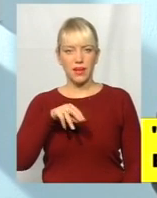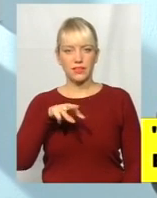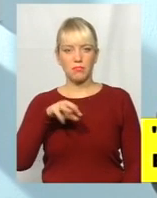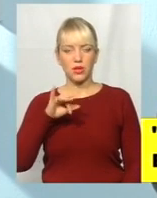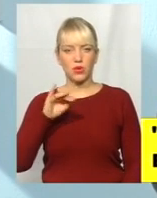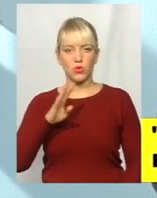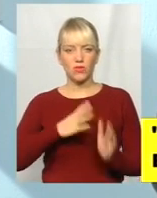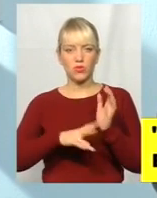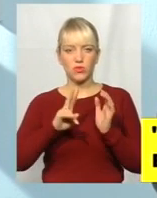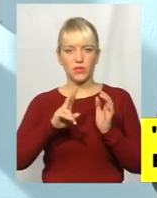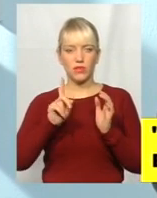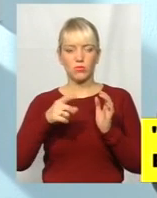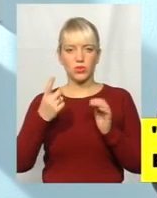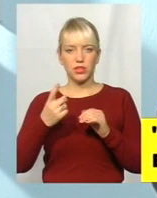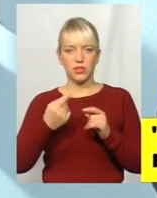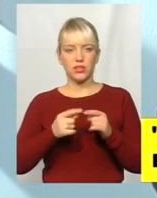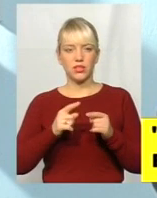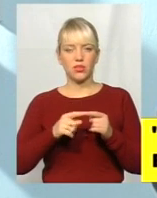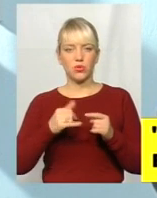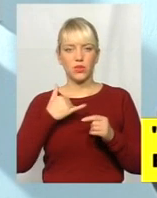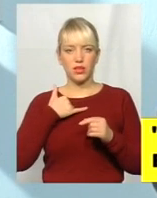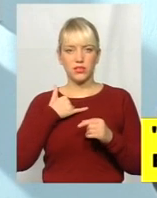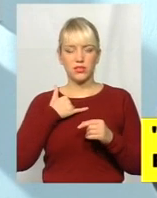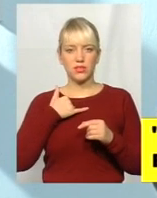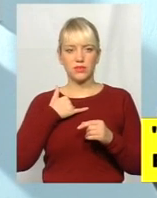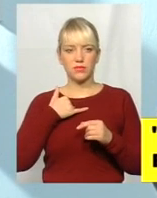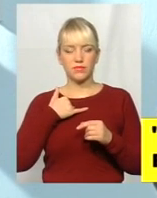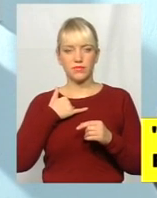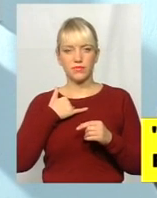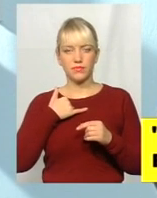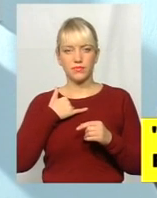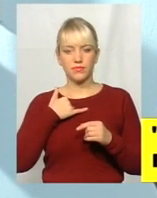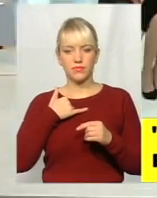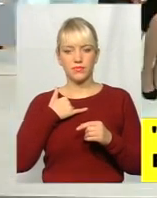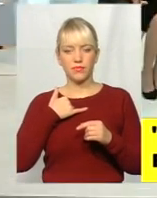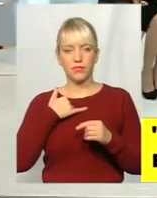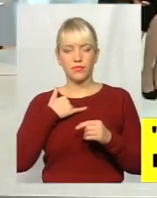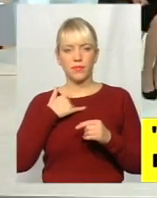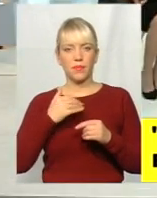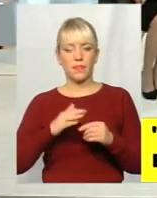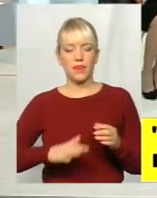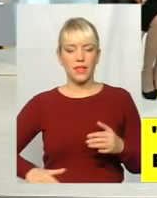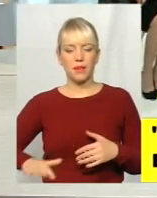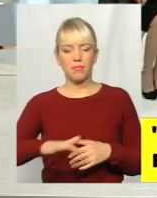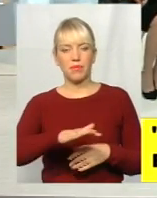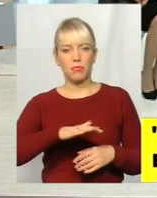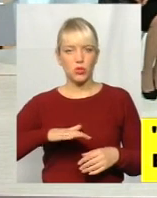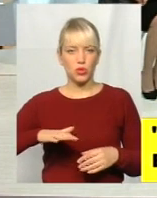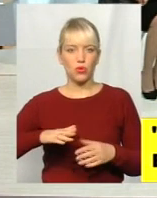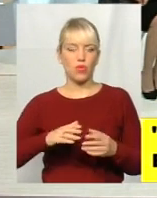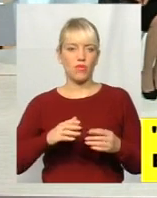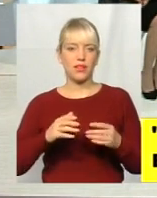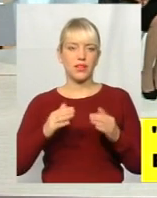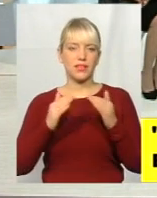тем попадає мій будинок. У нас угода при будинковій території проводиться ужасно.